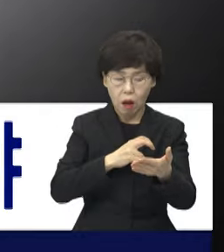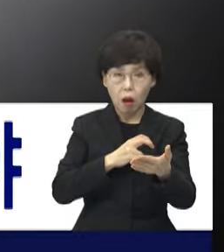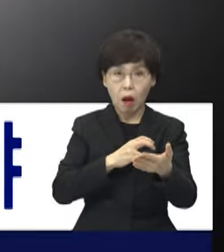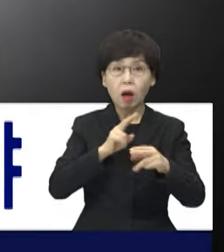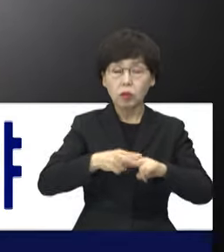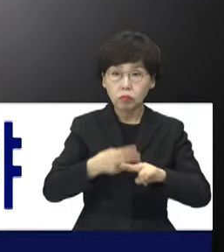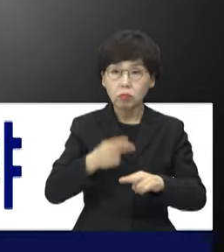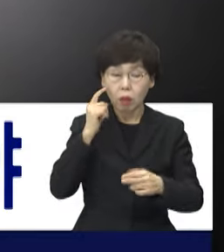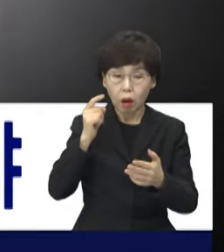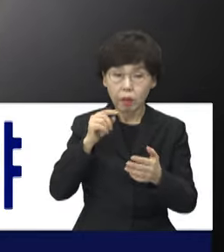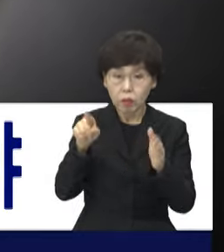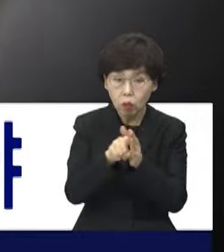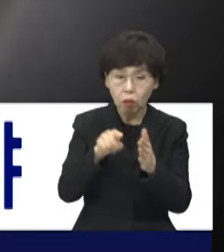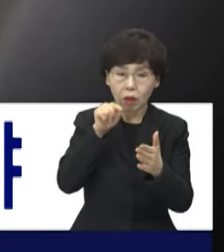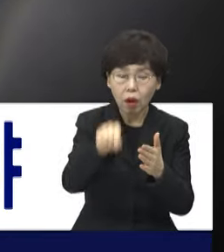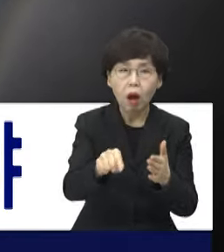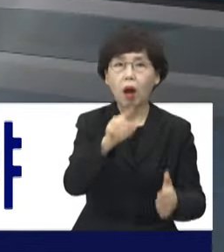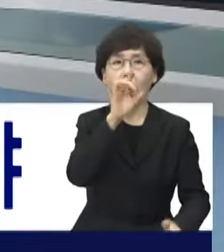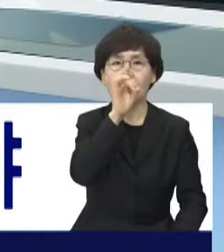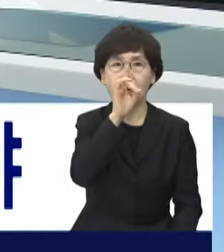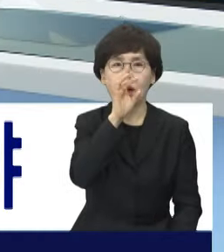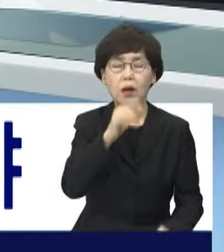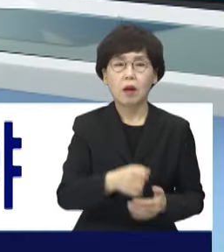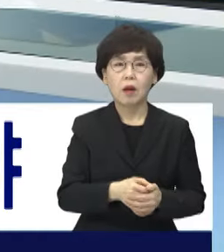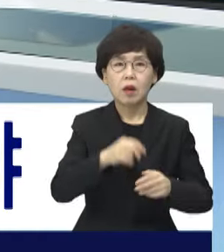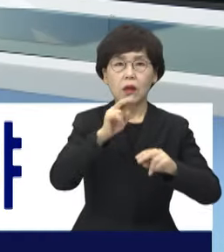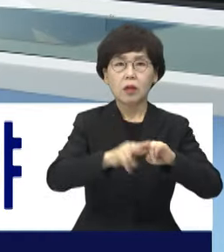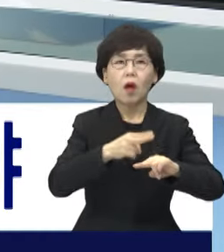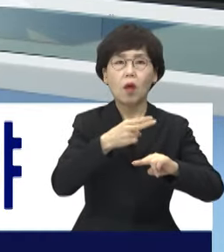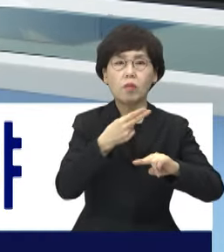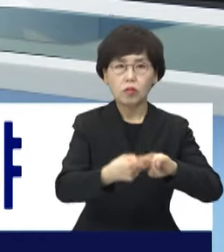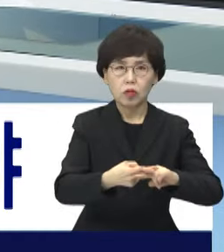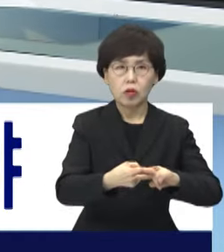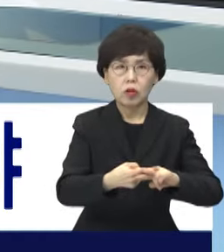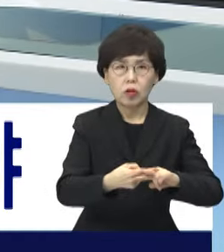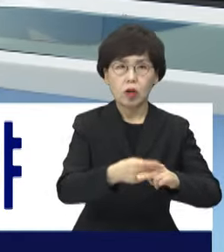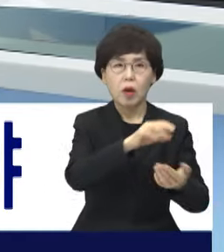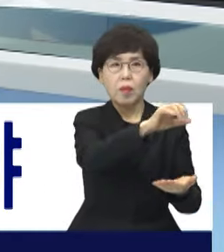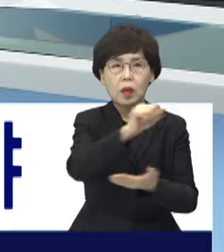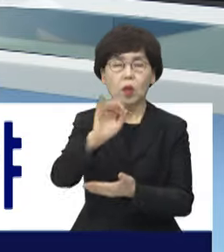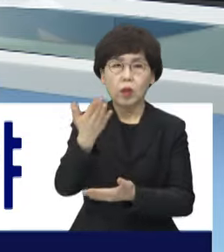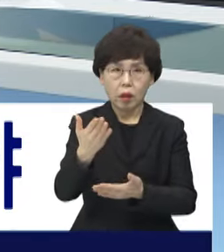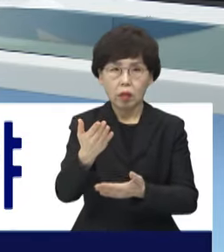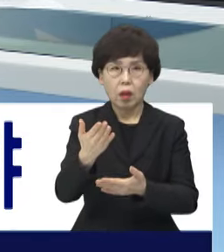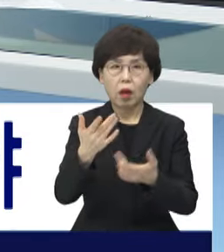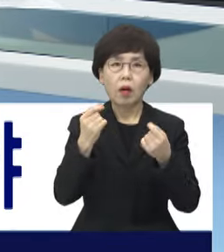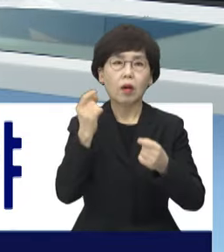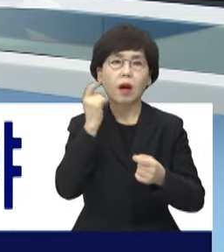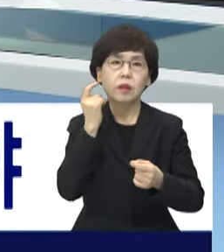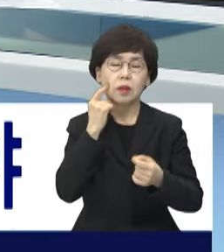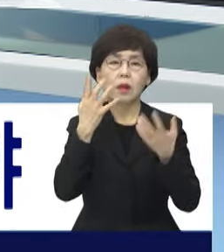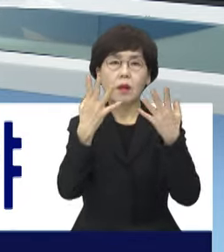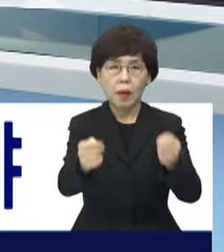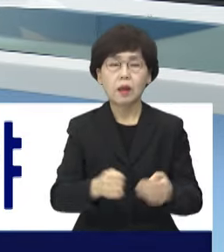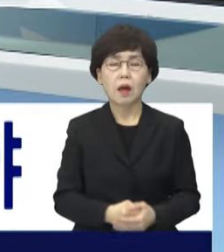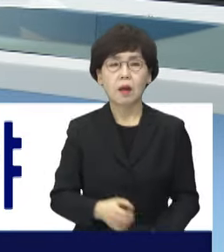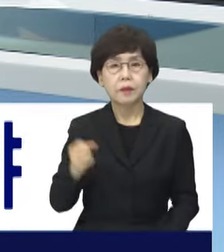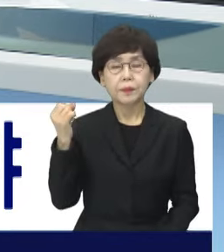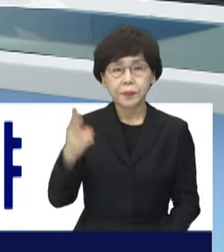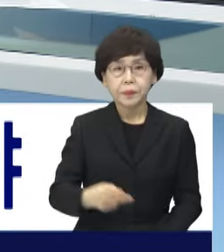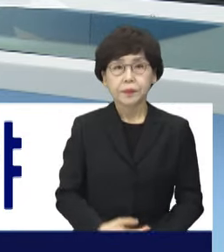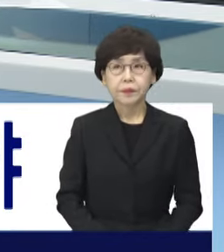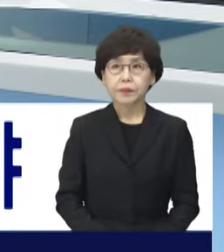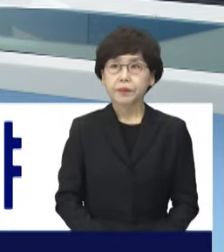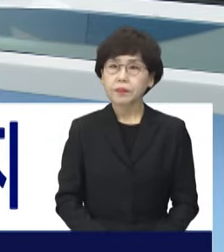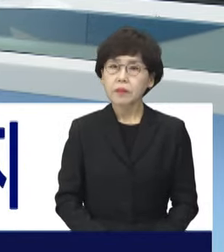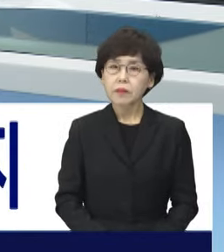되겠습니다음 뭐 설 선물 같은 거 배송됐다 뭐 이런 것들이 많겠군요 그리고 심지어는 이제 뭐